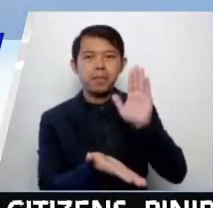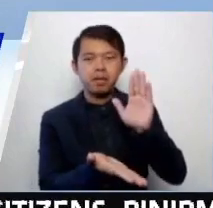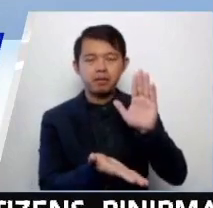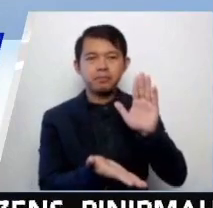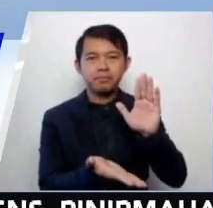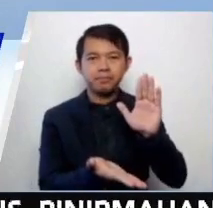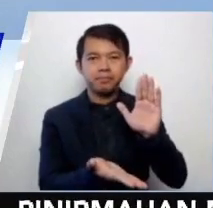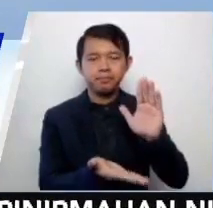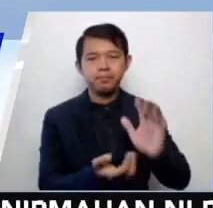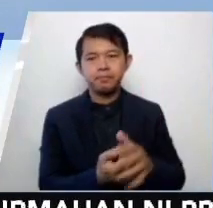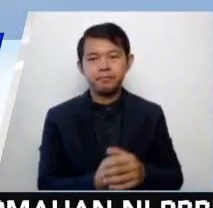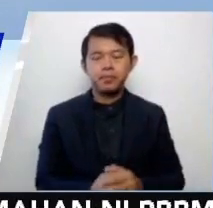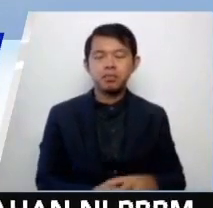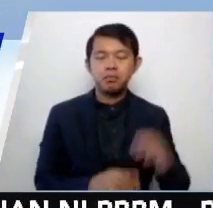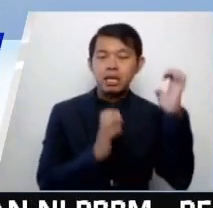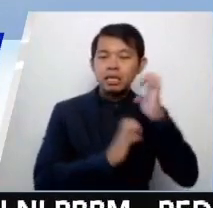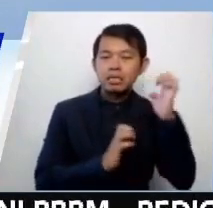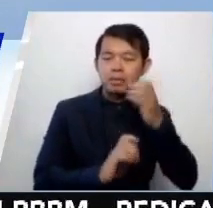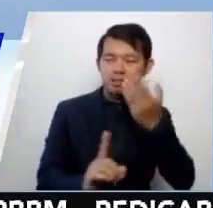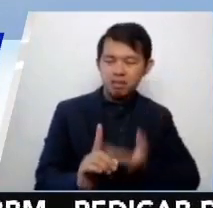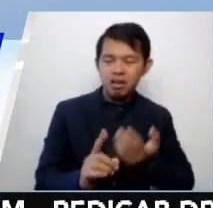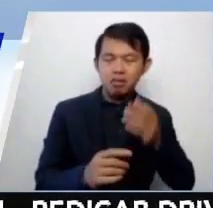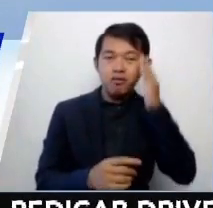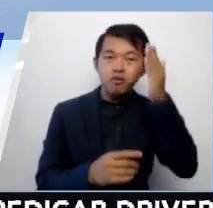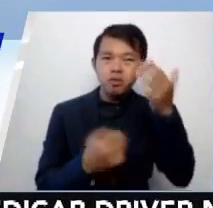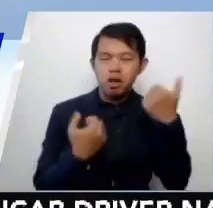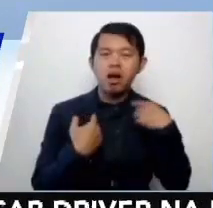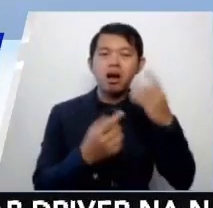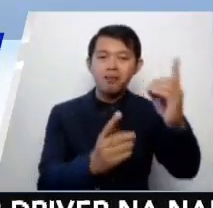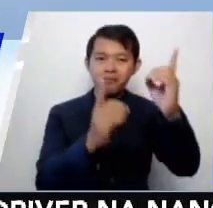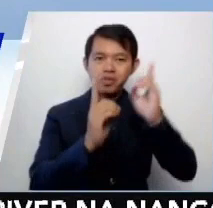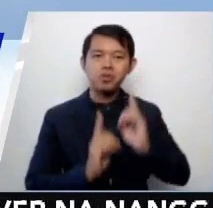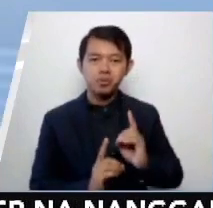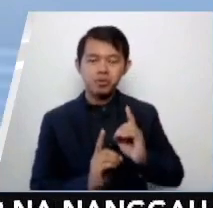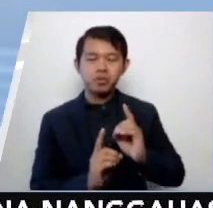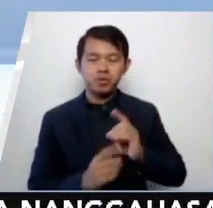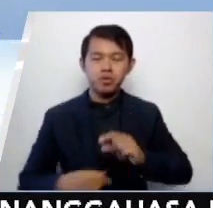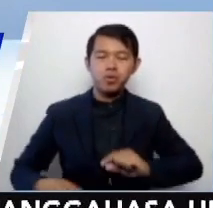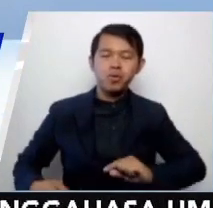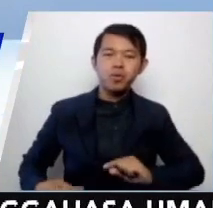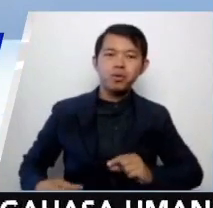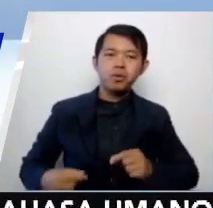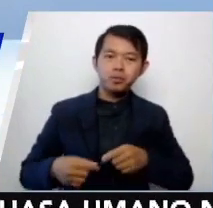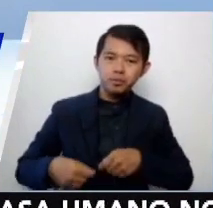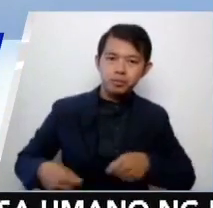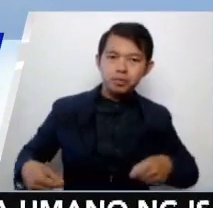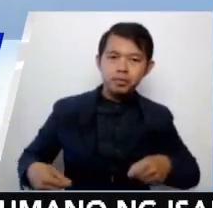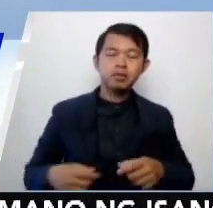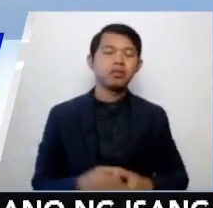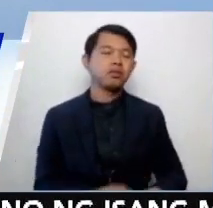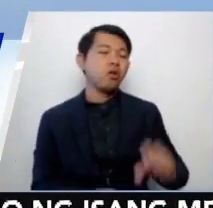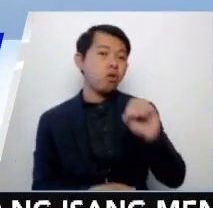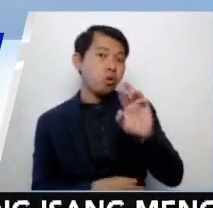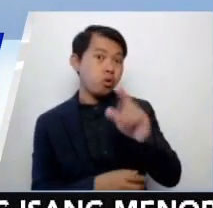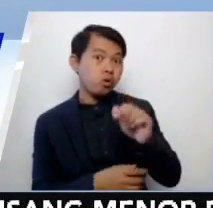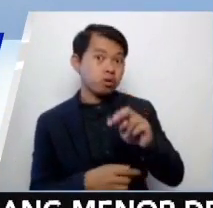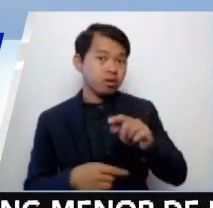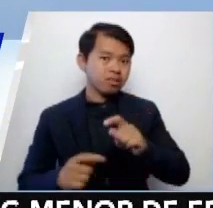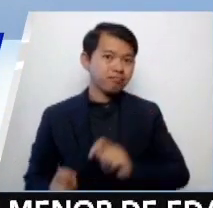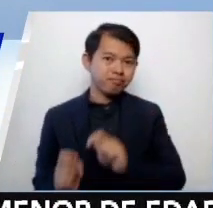siyang magkakaroon ng donor balang araw mahal din ang organ Transplant umaabot sa 1.2 hanggang